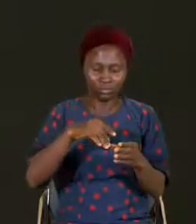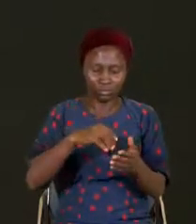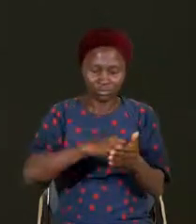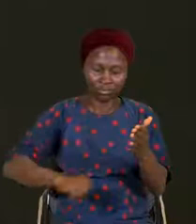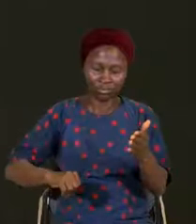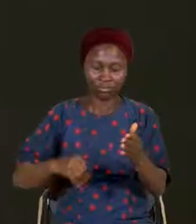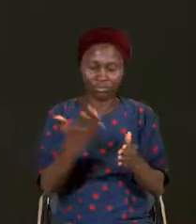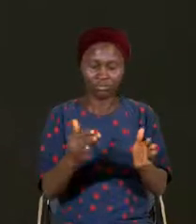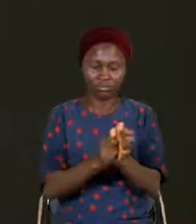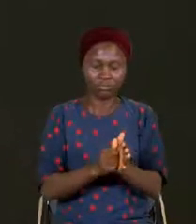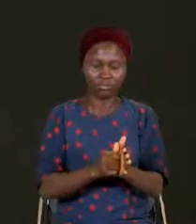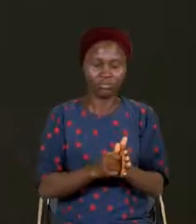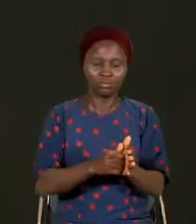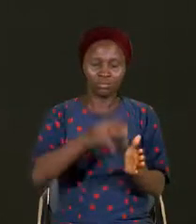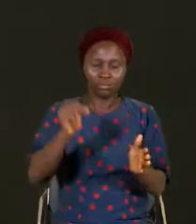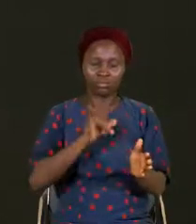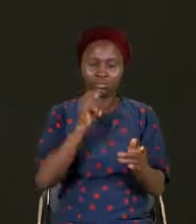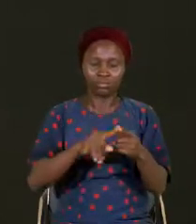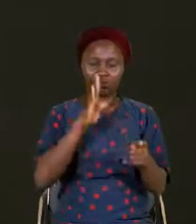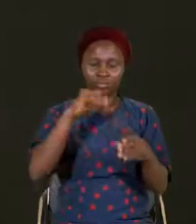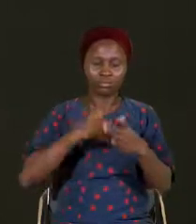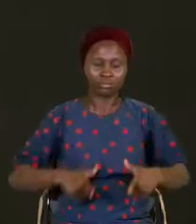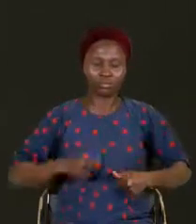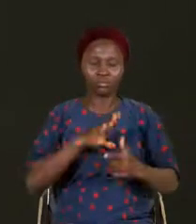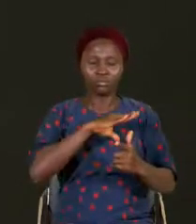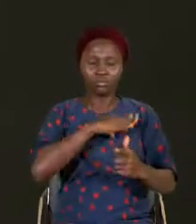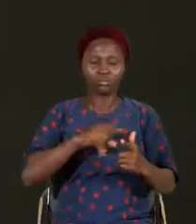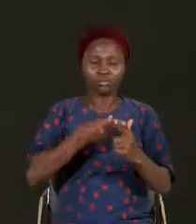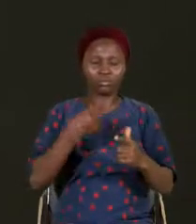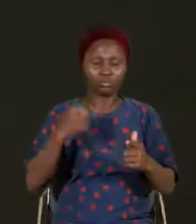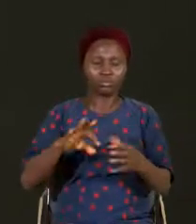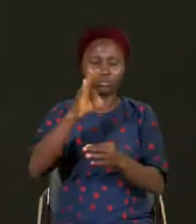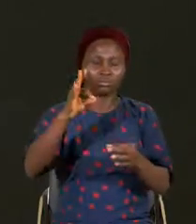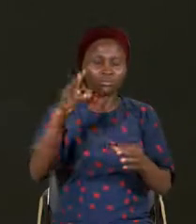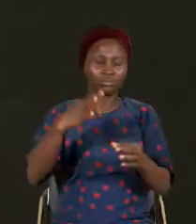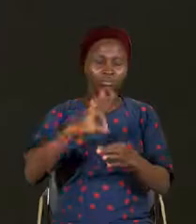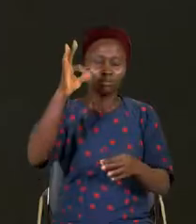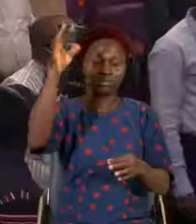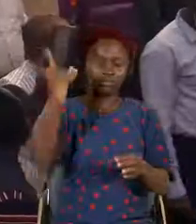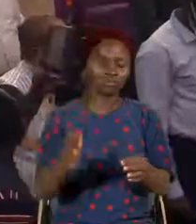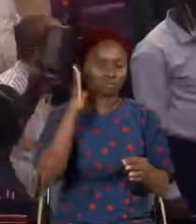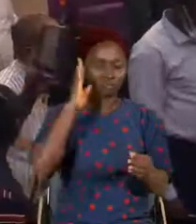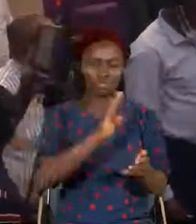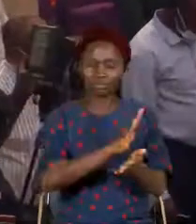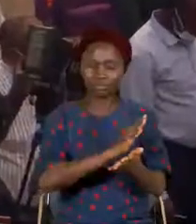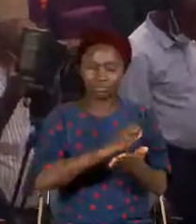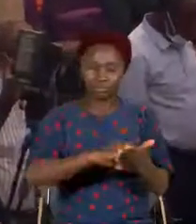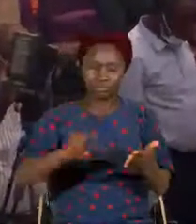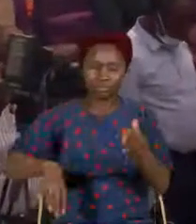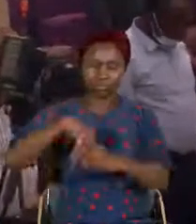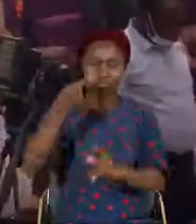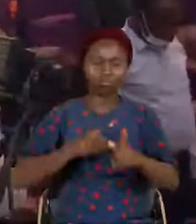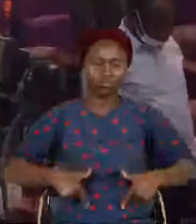qui ne doivent pas être dans notre vie. Ensuite, l'Esprit de Dieu va les balayer de nos vies au nom de Jésus.